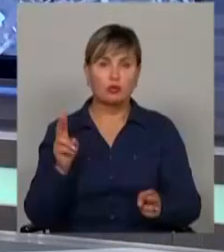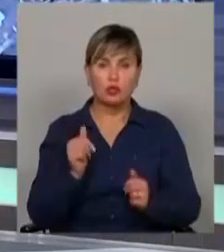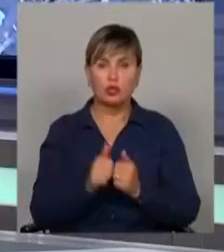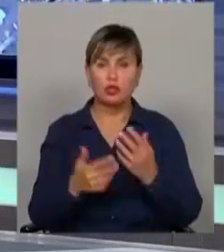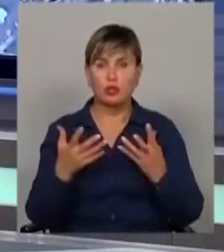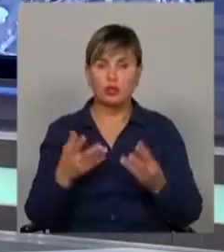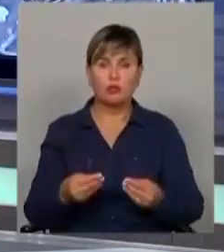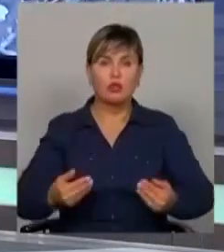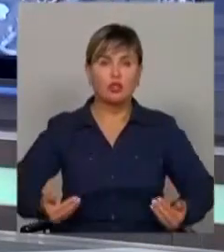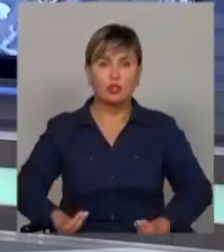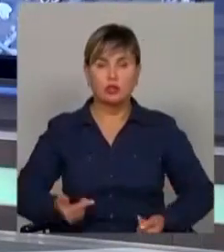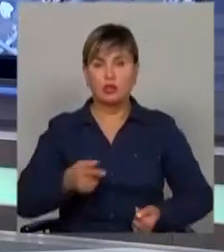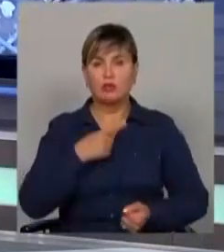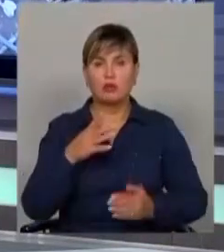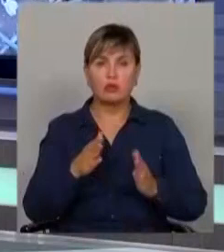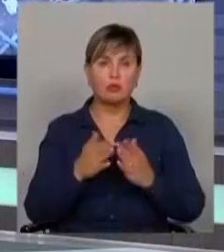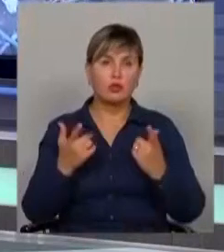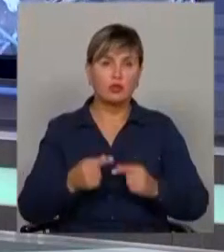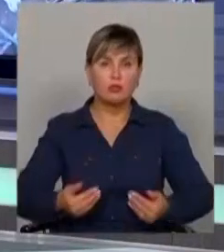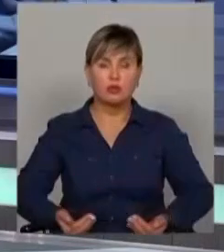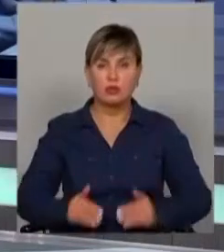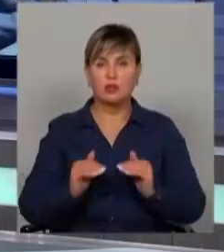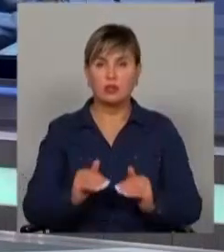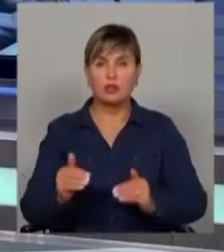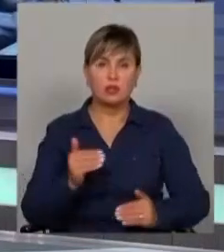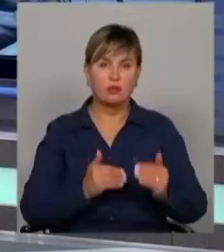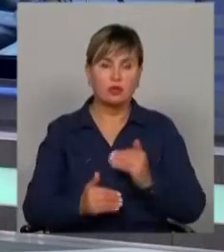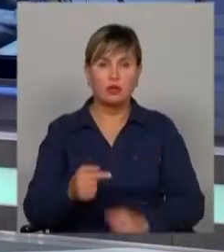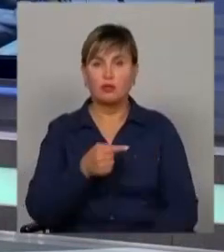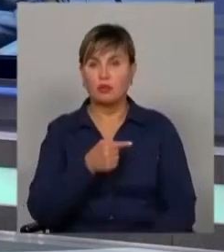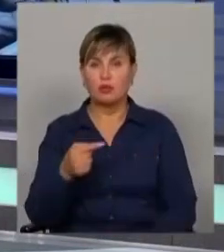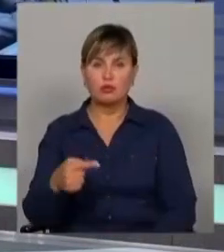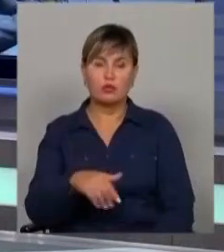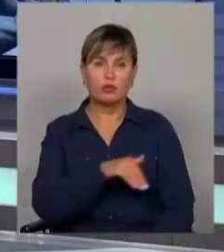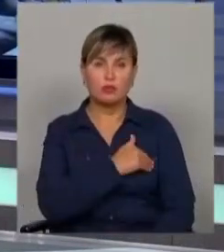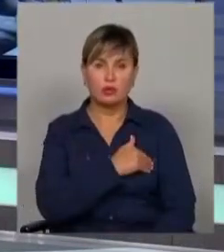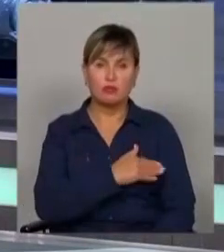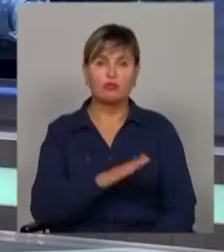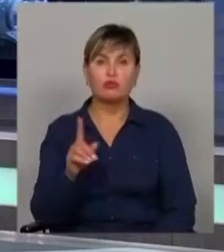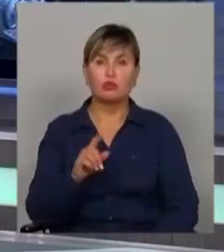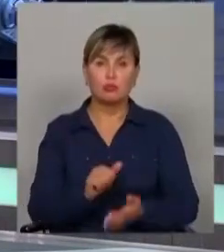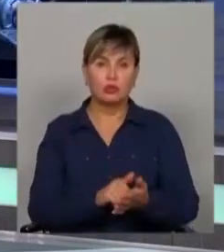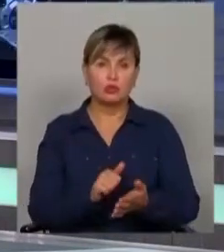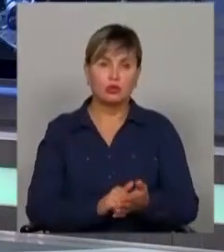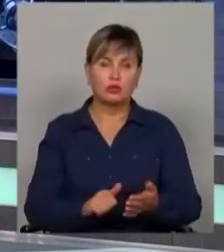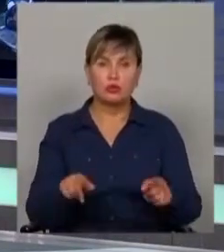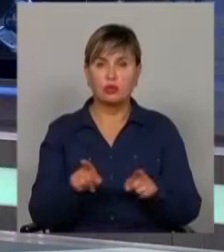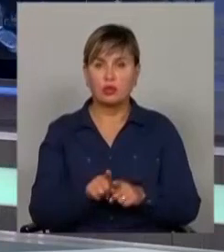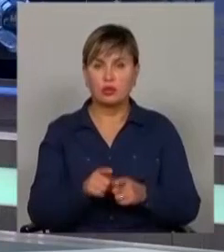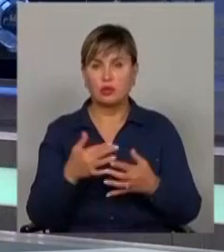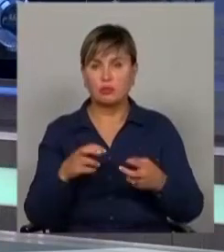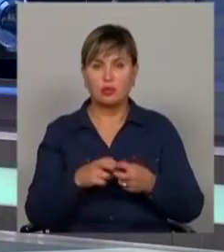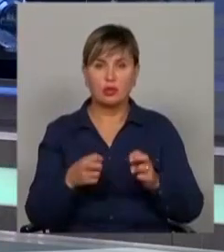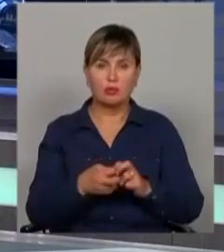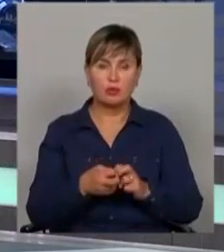ежедневно. Жильцы говорят, в домах, где проживают дети и инвалиды, минусовая температура. В чем причины частых сбоев и когда их